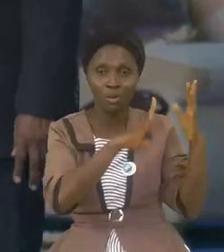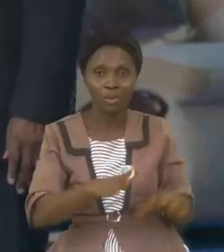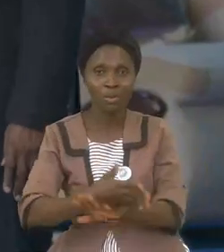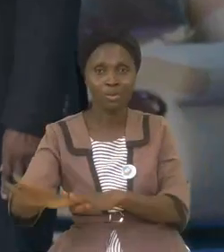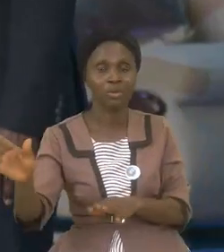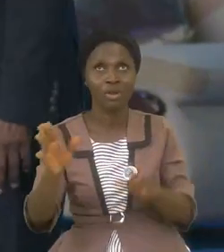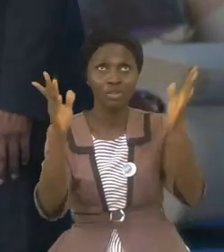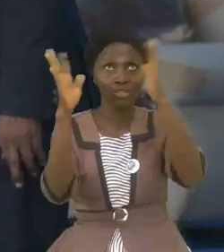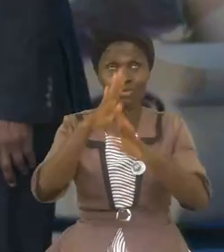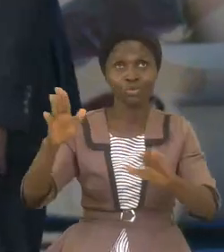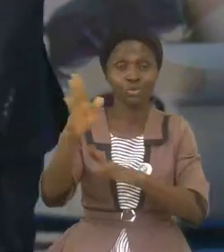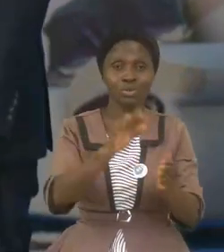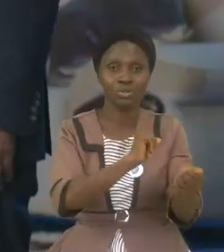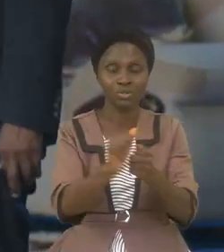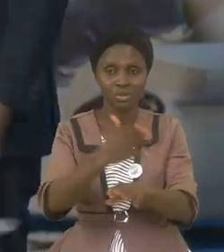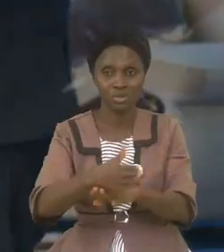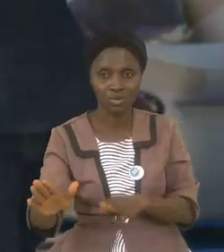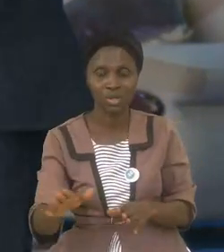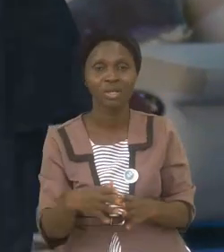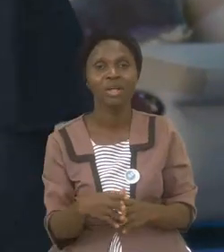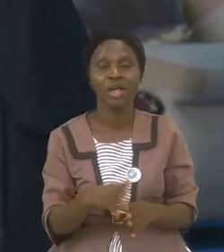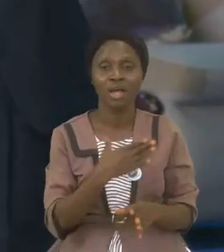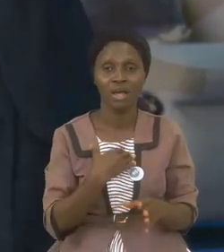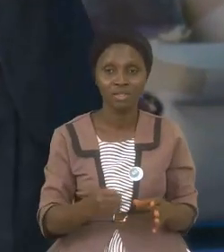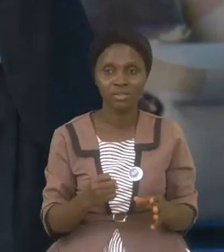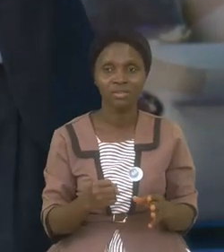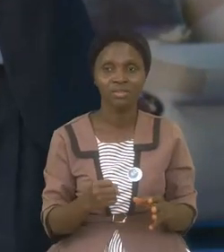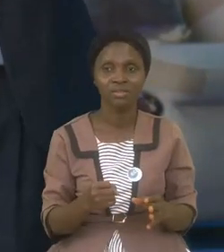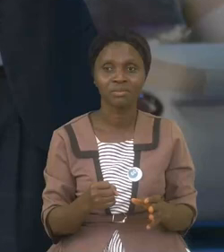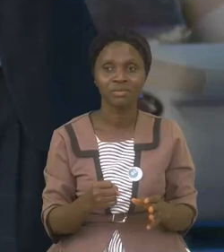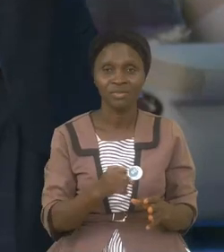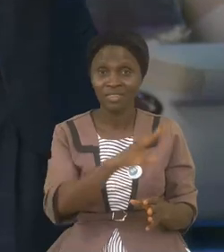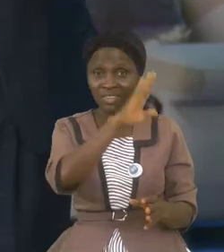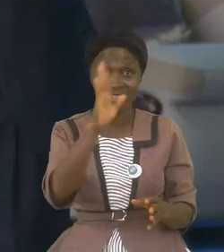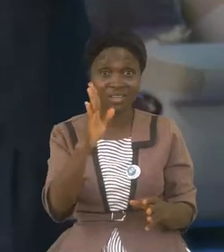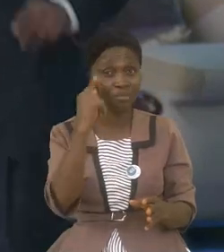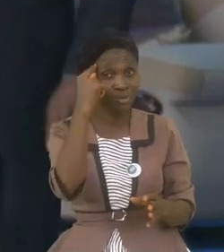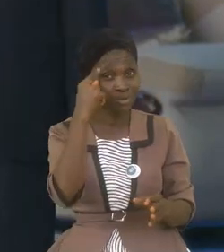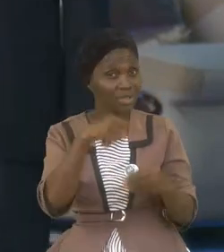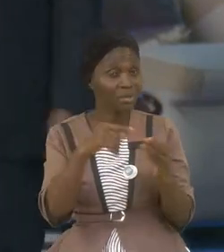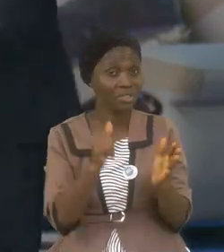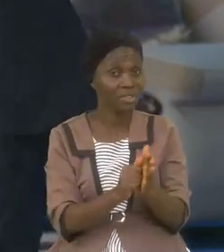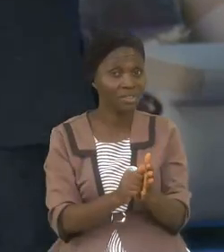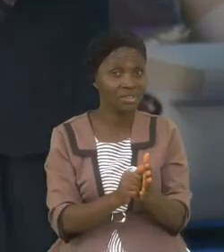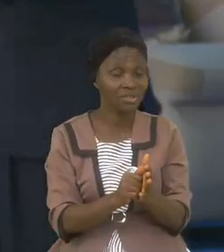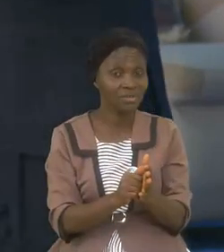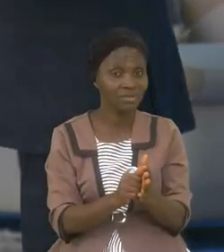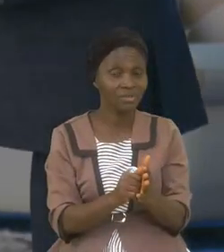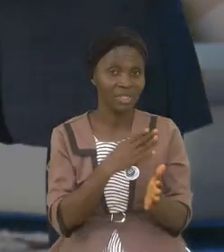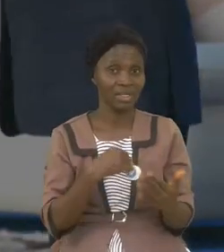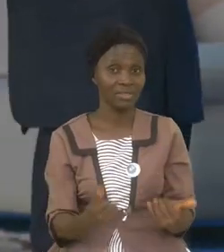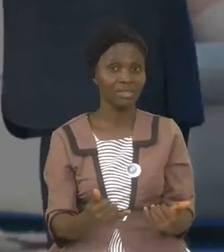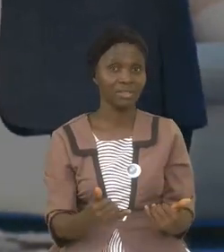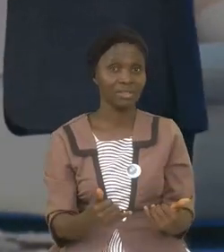la pierre est venue écraser tout et tout est écrasé et le vent emporte tout. Le numéro 1, la tête